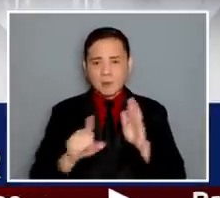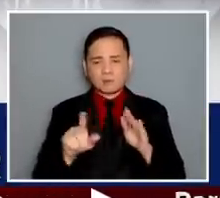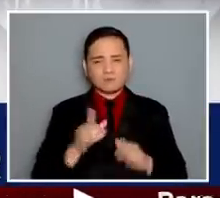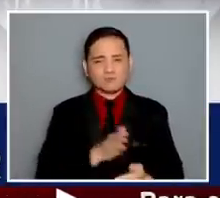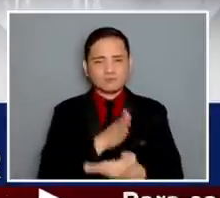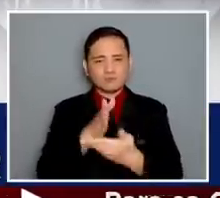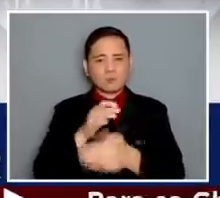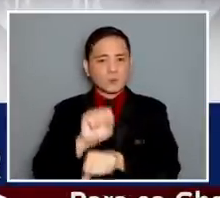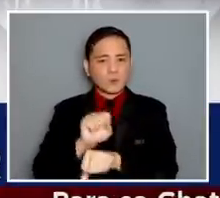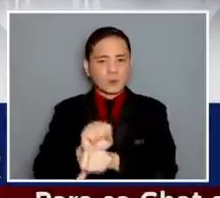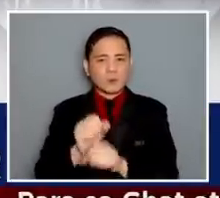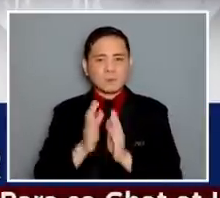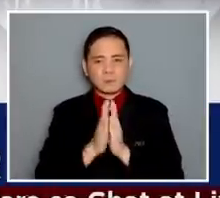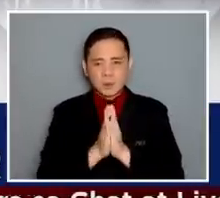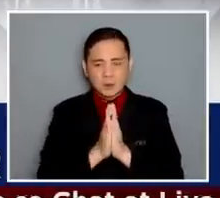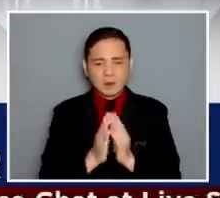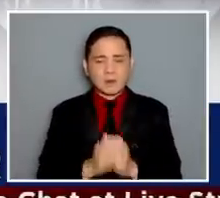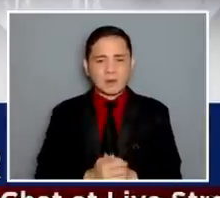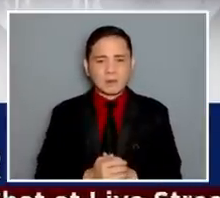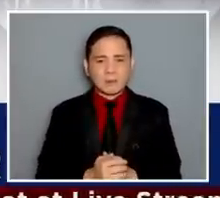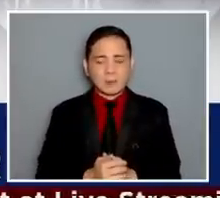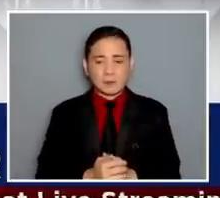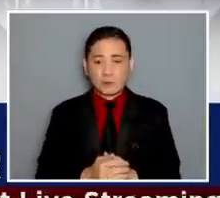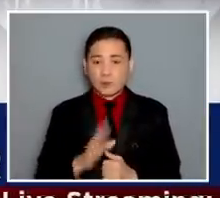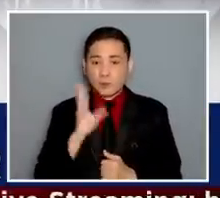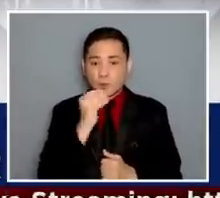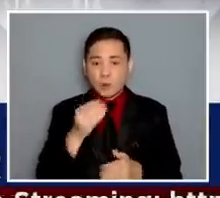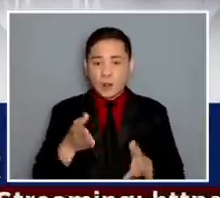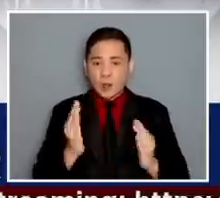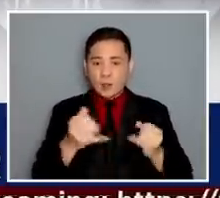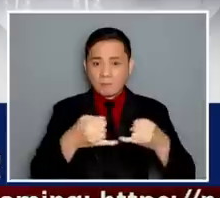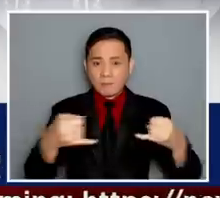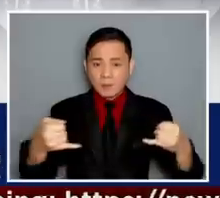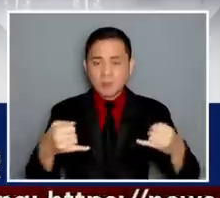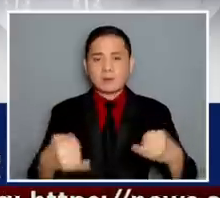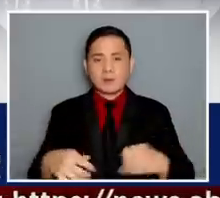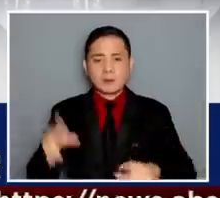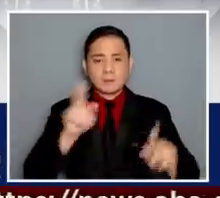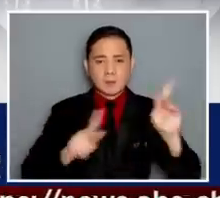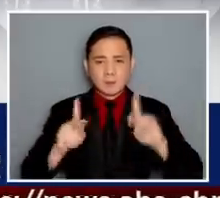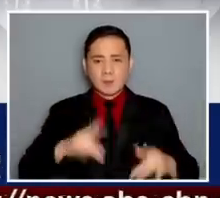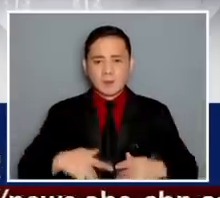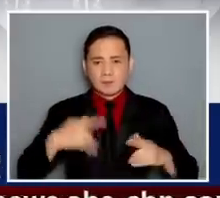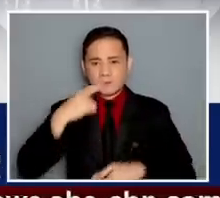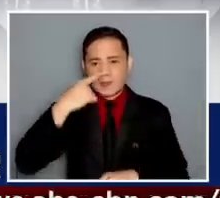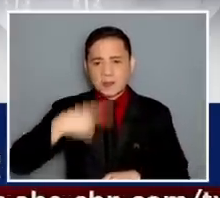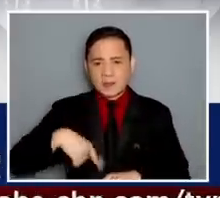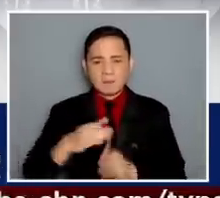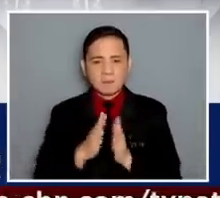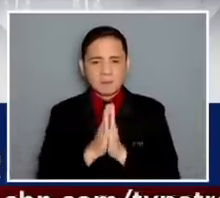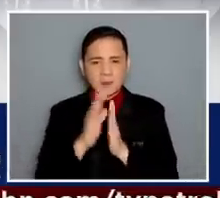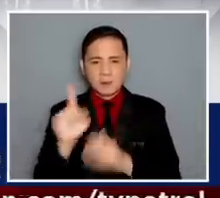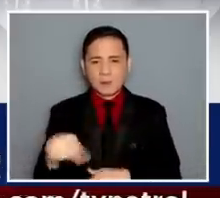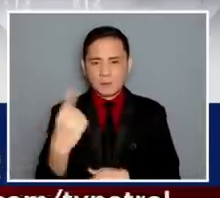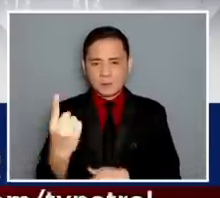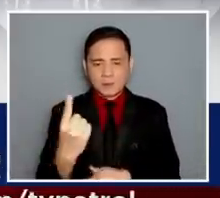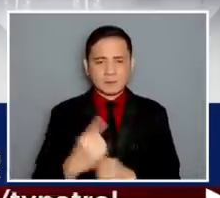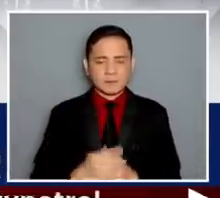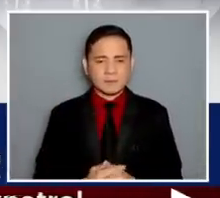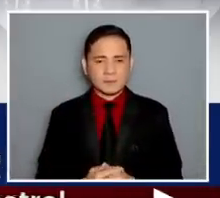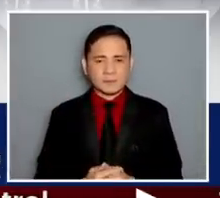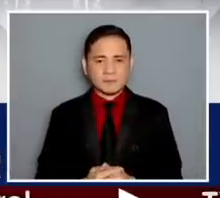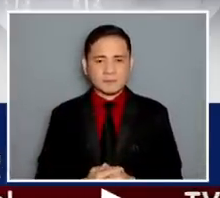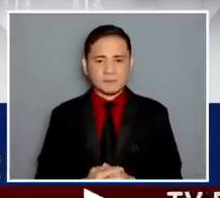tanging pinapayagang tumawid sa border ay mga mamamayan ng Thailand at Myanmar. Mike Navalio, ABS-CBN